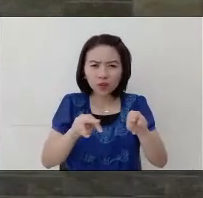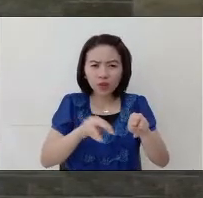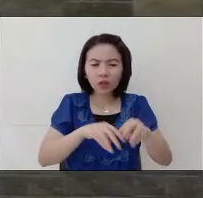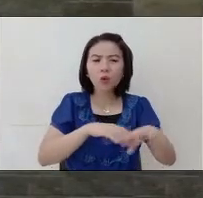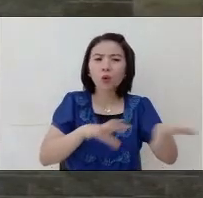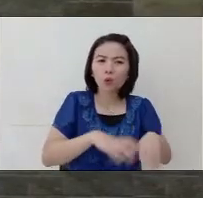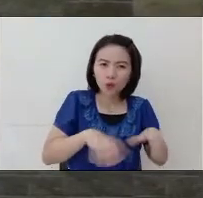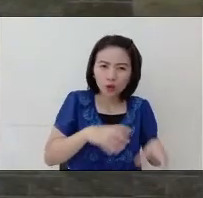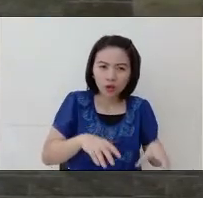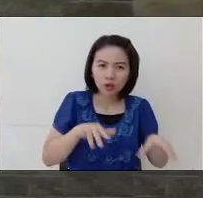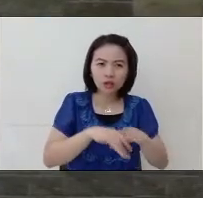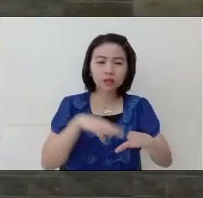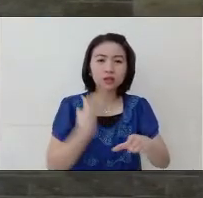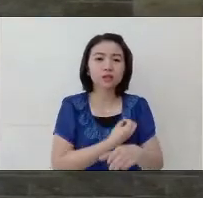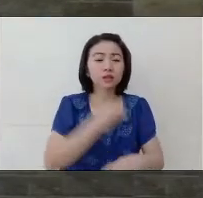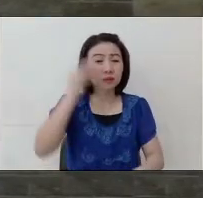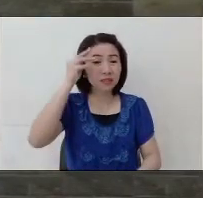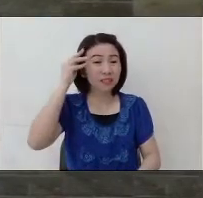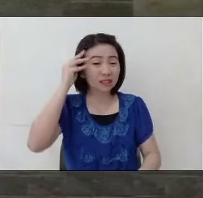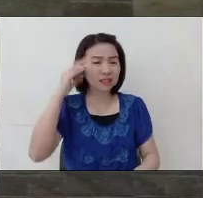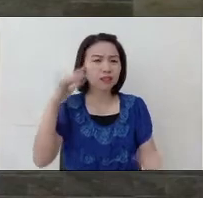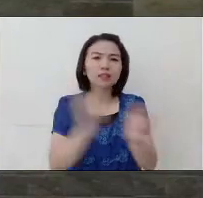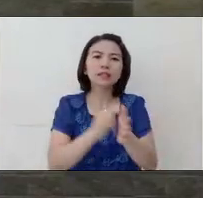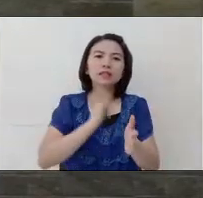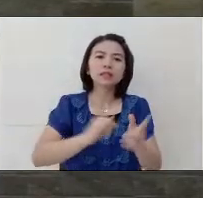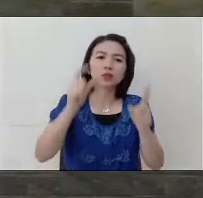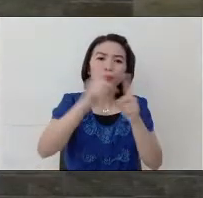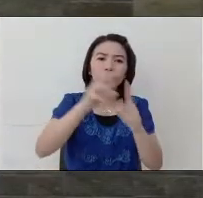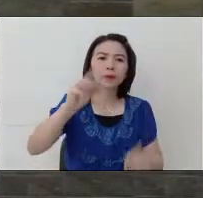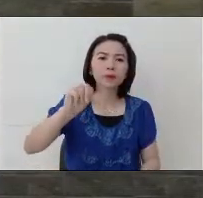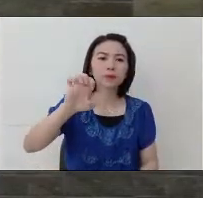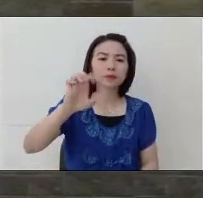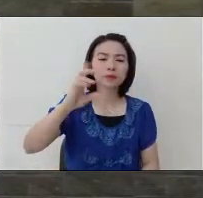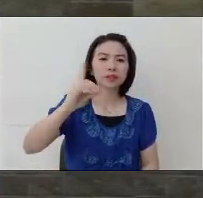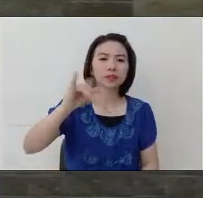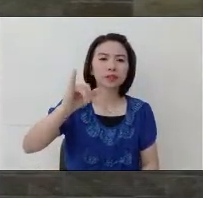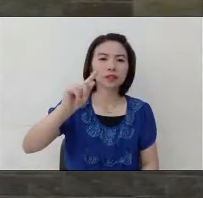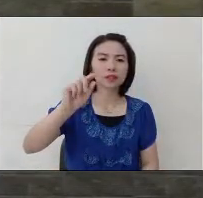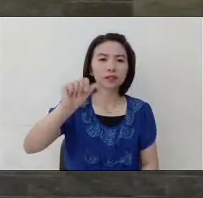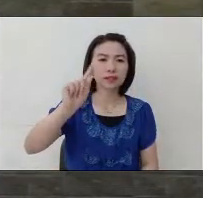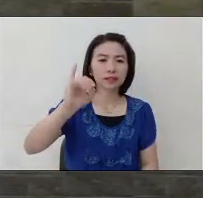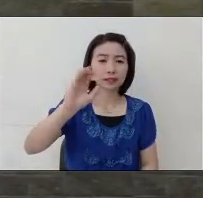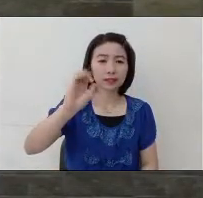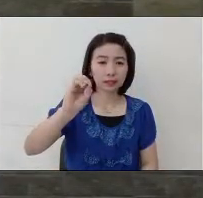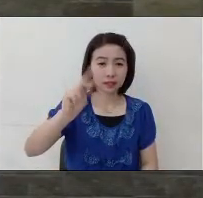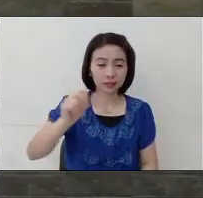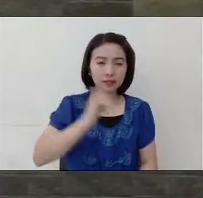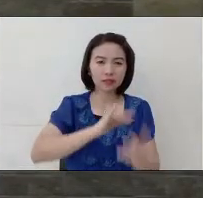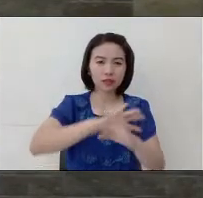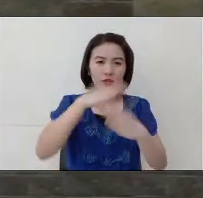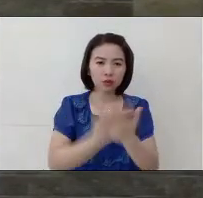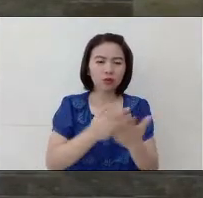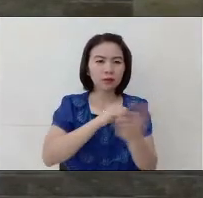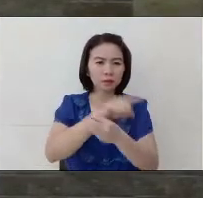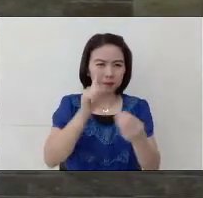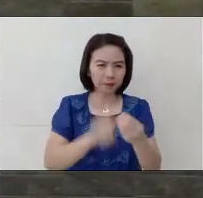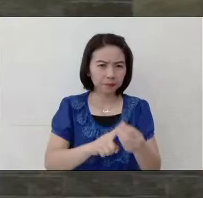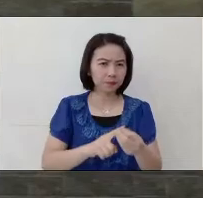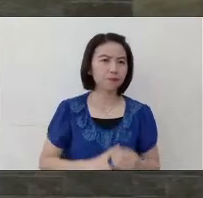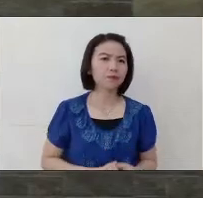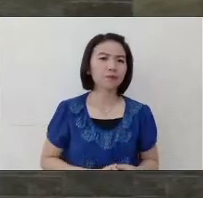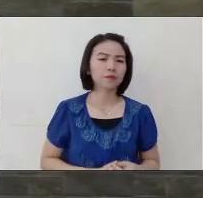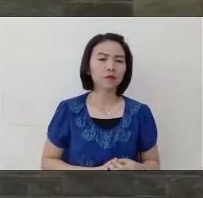That is the word meditation is all about. Wala akong meditation na titigil, mga kapatid. Tuloy-tuloy po